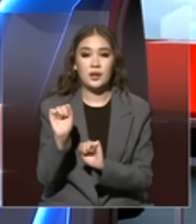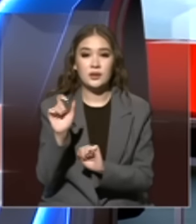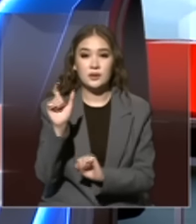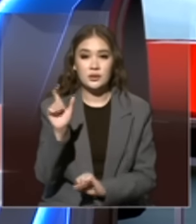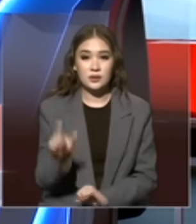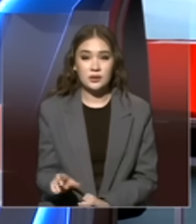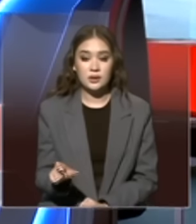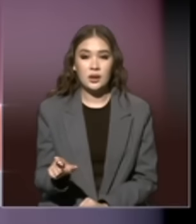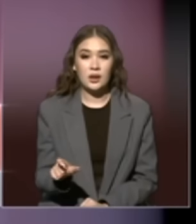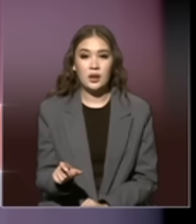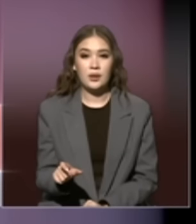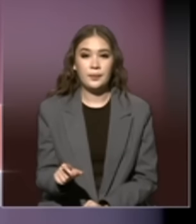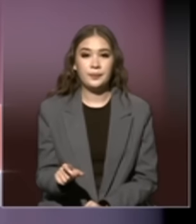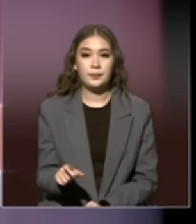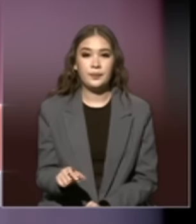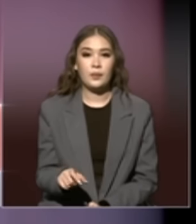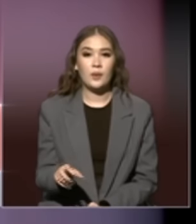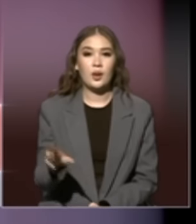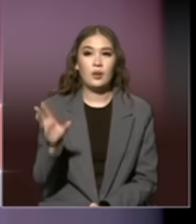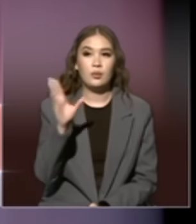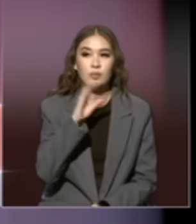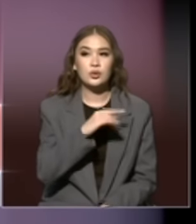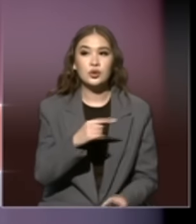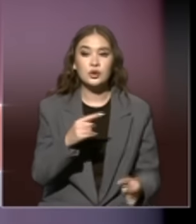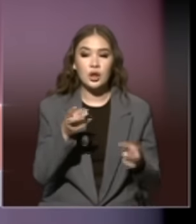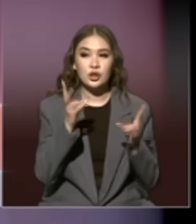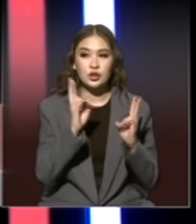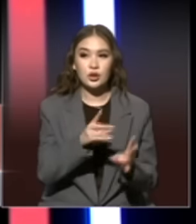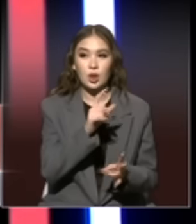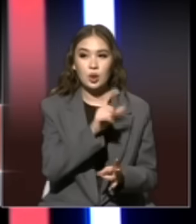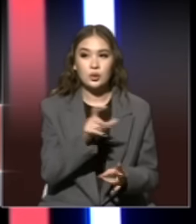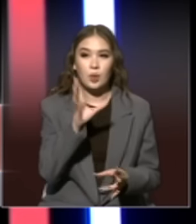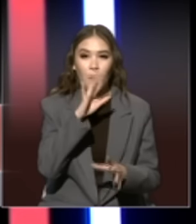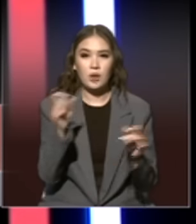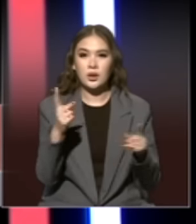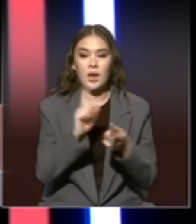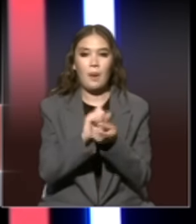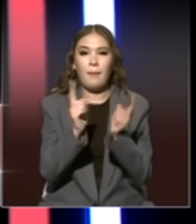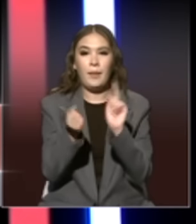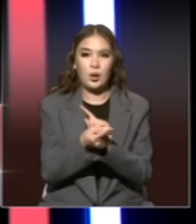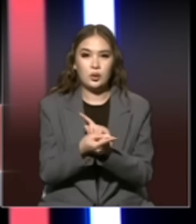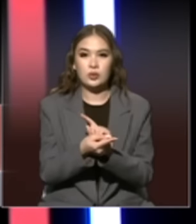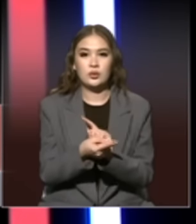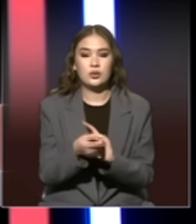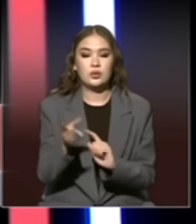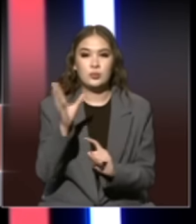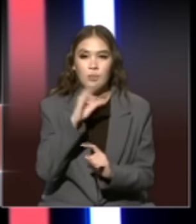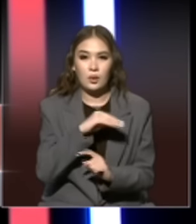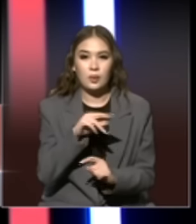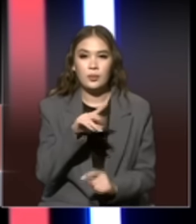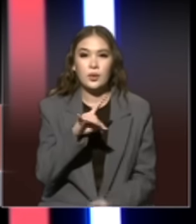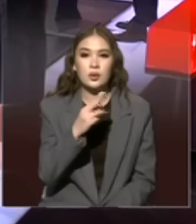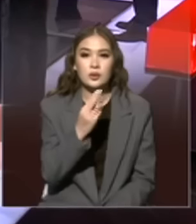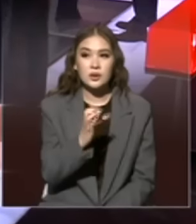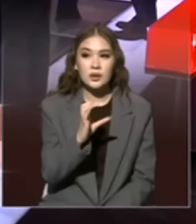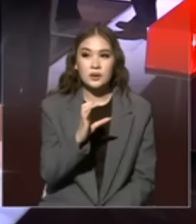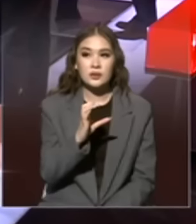ертең жәбірленушіні қолдайды деген сияқты. Орындар ауысуы мүмкін. Ол енді ана қылмыстық процессуалдық